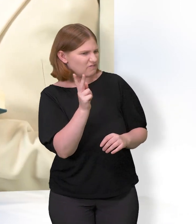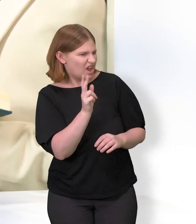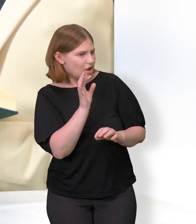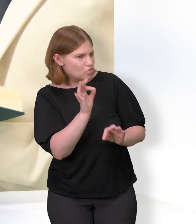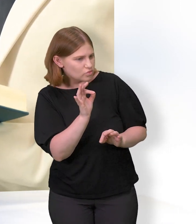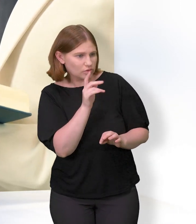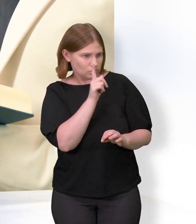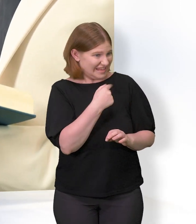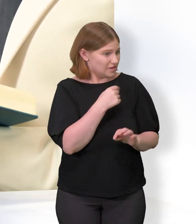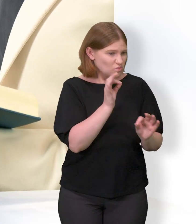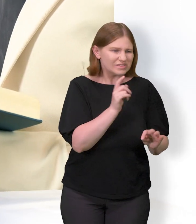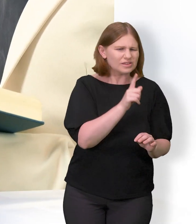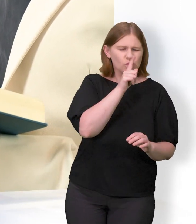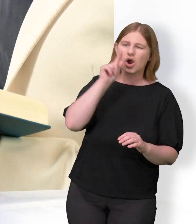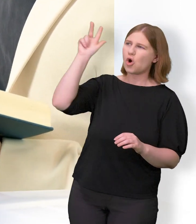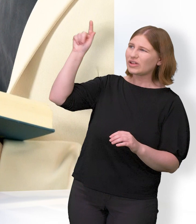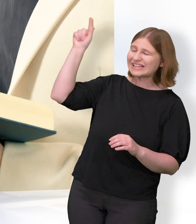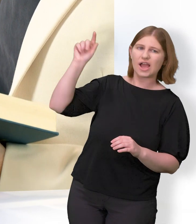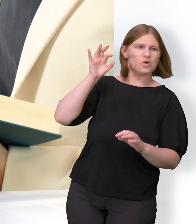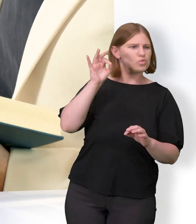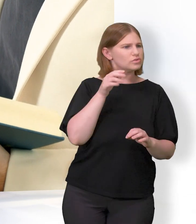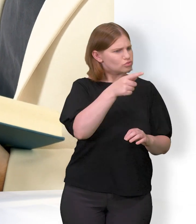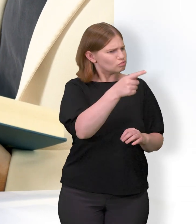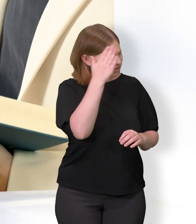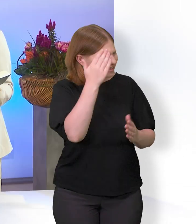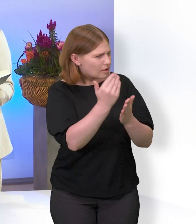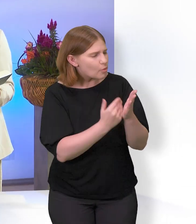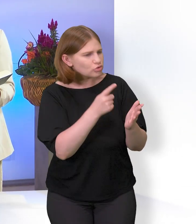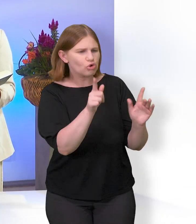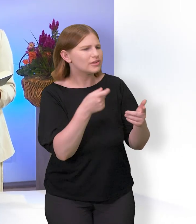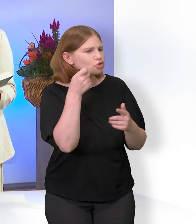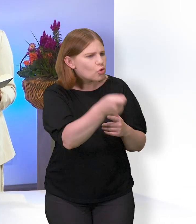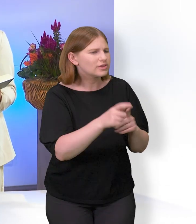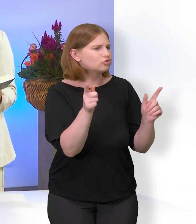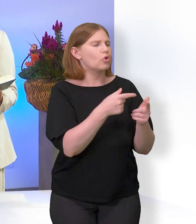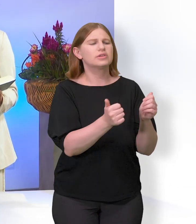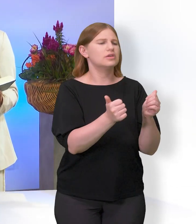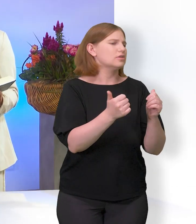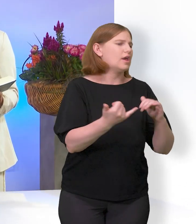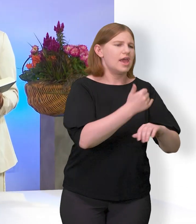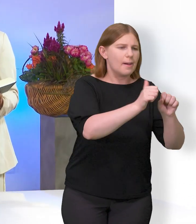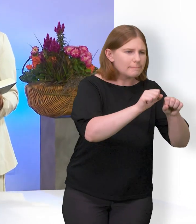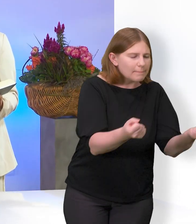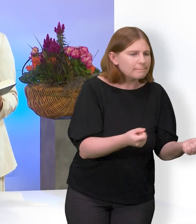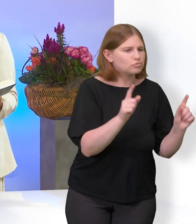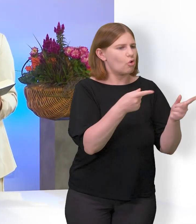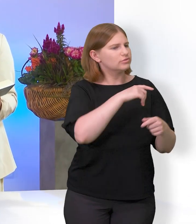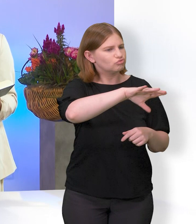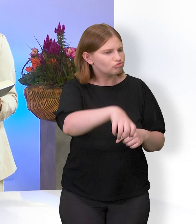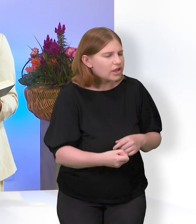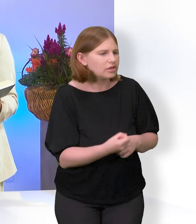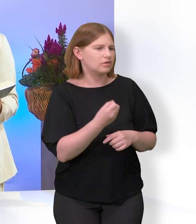allein. Du kennst die Gebote: Du sollst nicht töten, du sollst nicht Ehe brechen, du sollst nicht